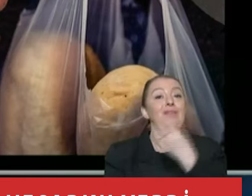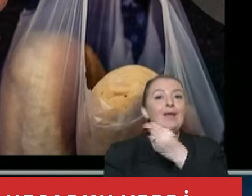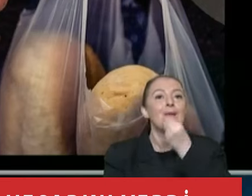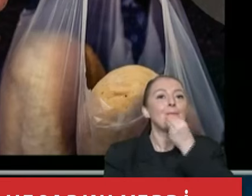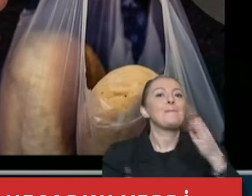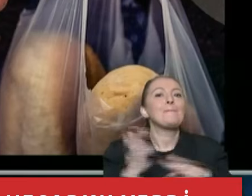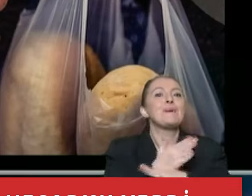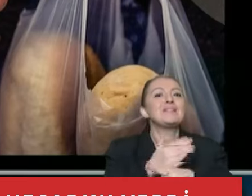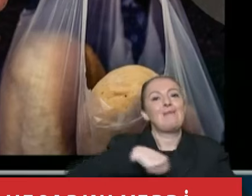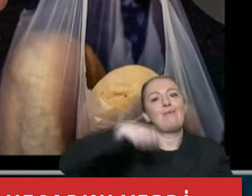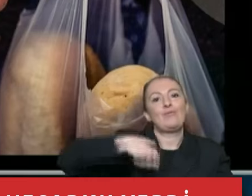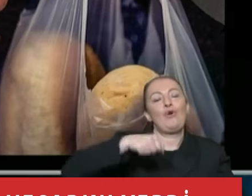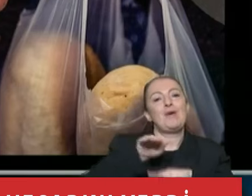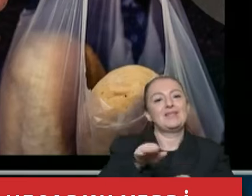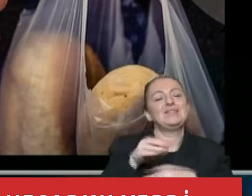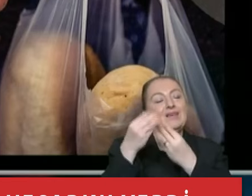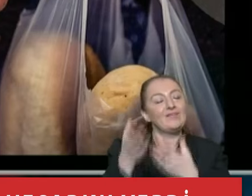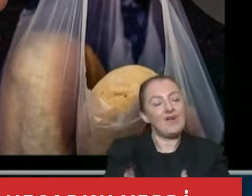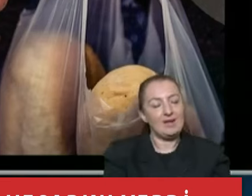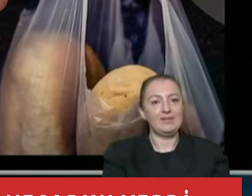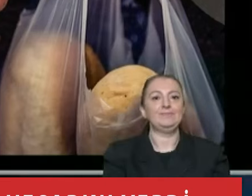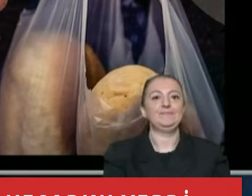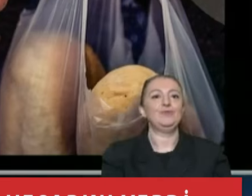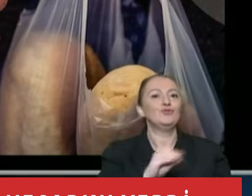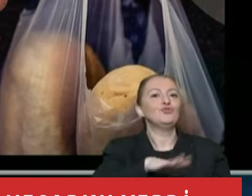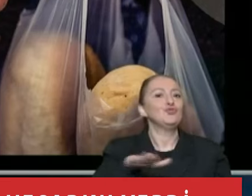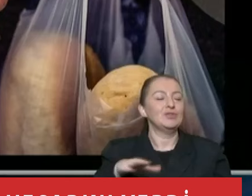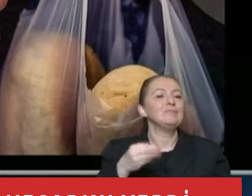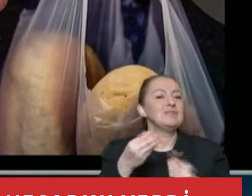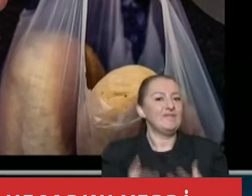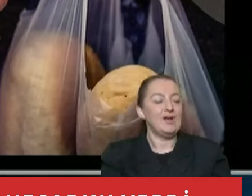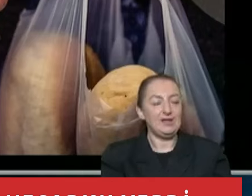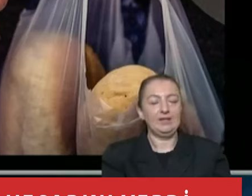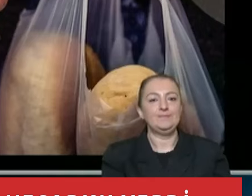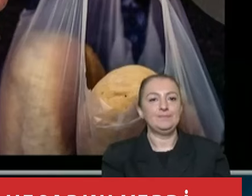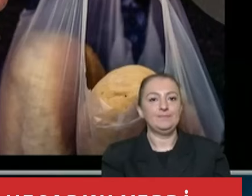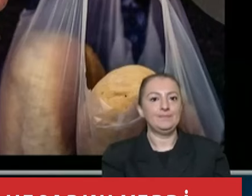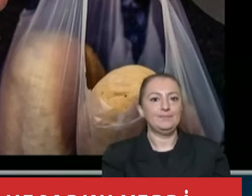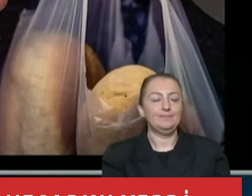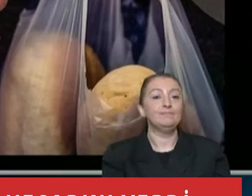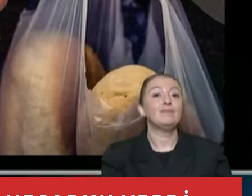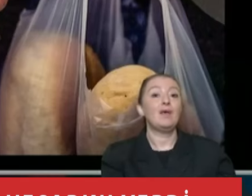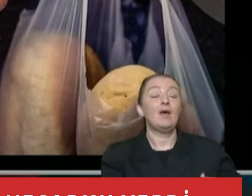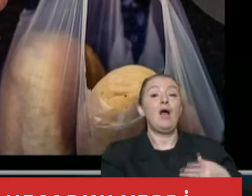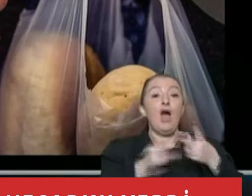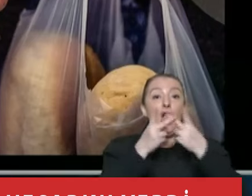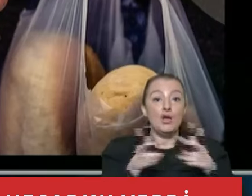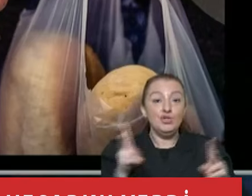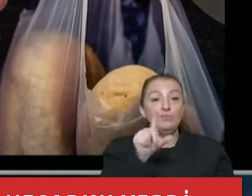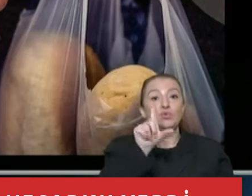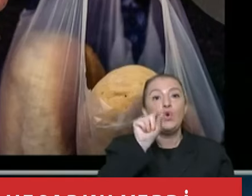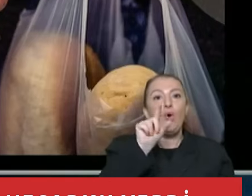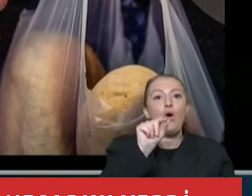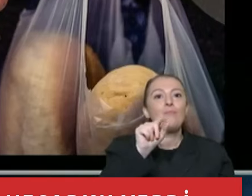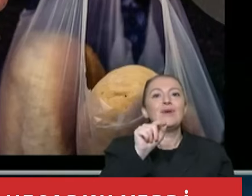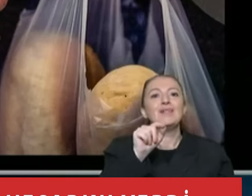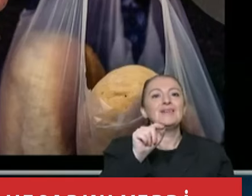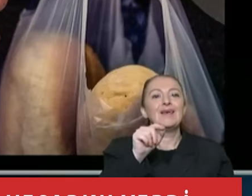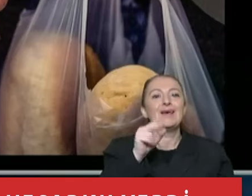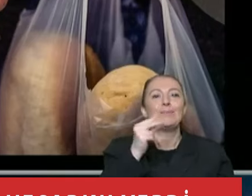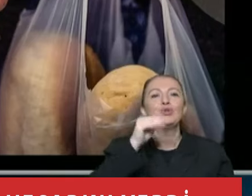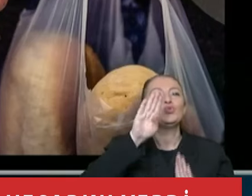beslenme desteği dağıtımını çocuklarımıza ulaştırdık açtığımız 11 Kent Lokantası ile